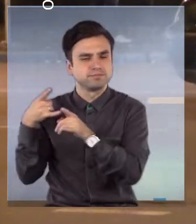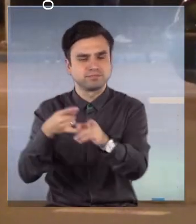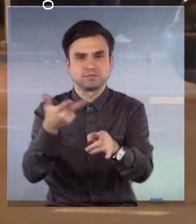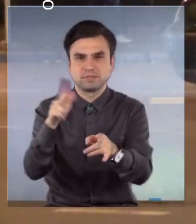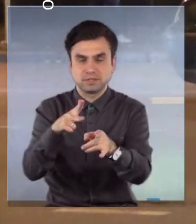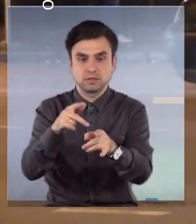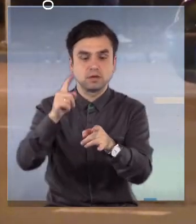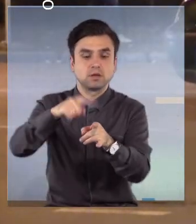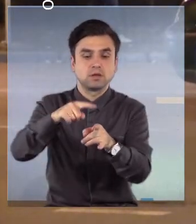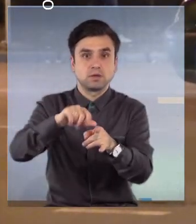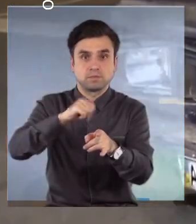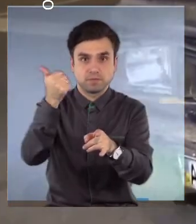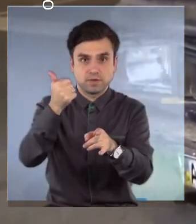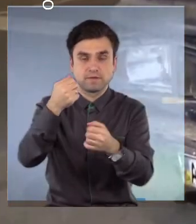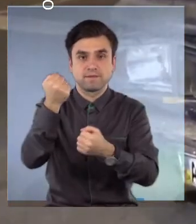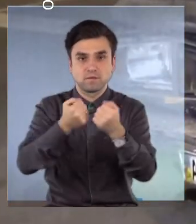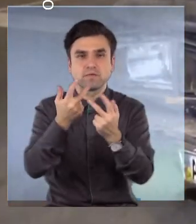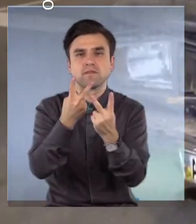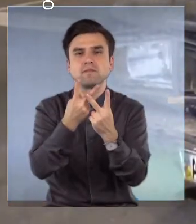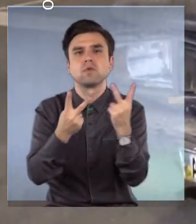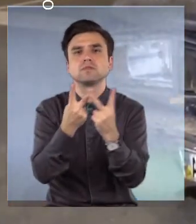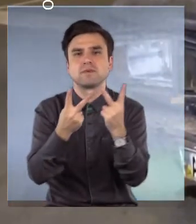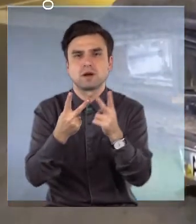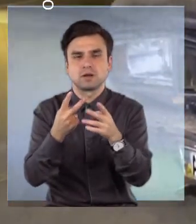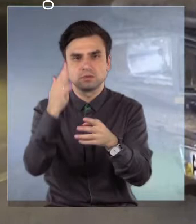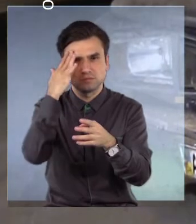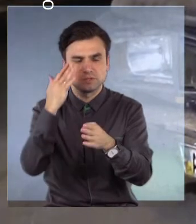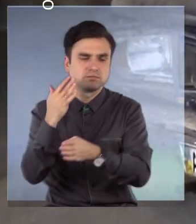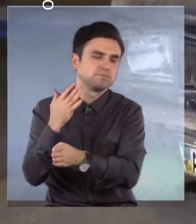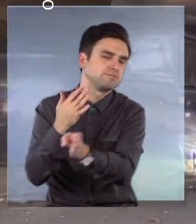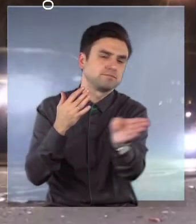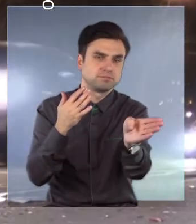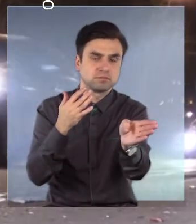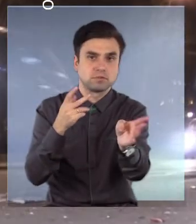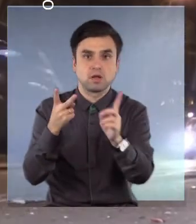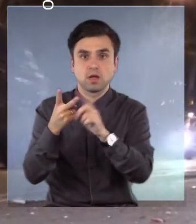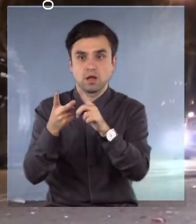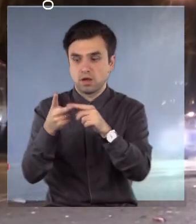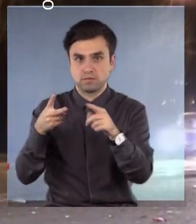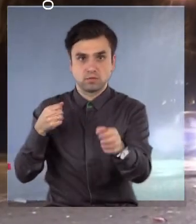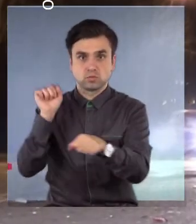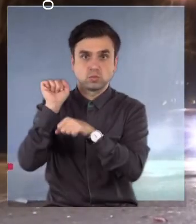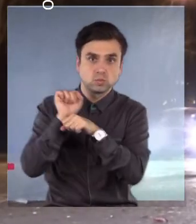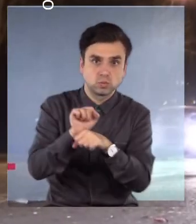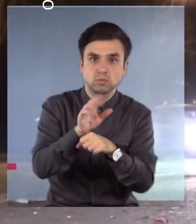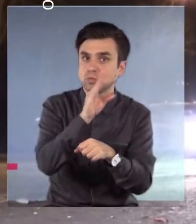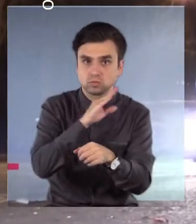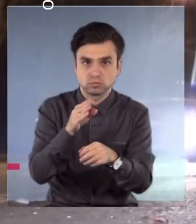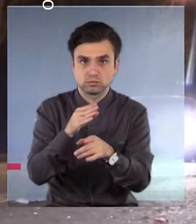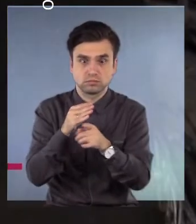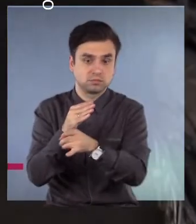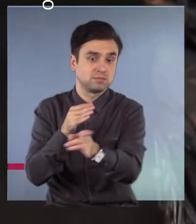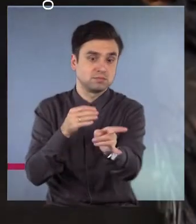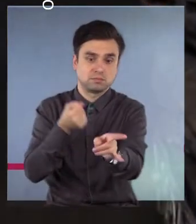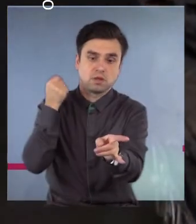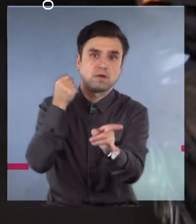керманич «Лади», який їхав за ним, не встиг зреагувати на маневр та врізався в іномарку. Остання за інерцією в'їхала ще й у